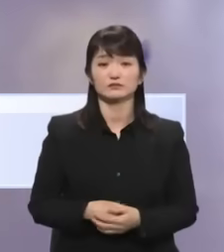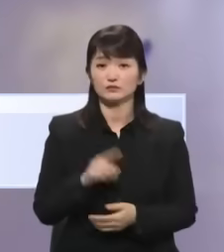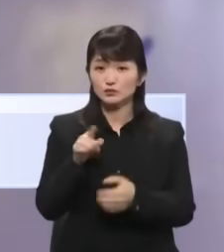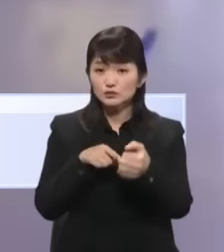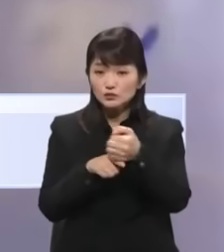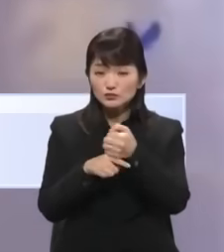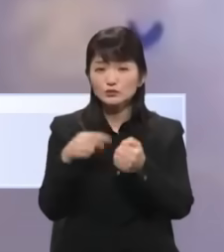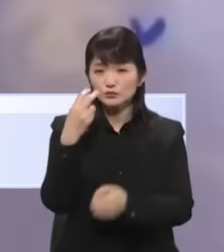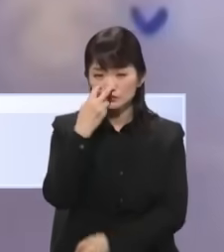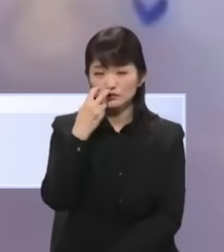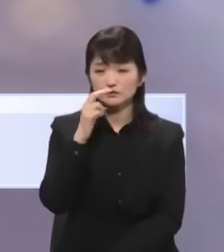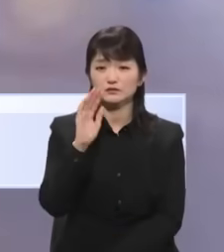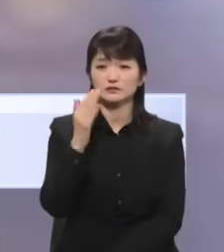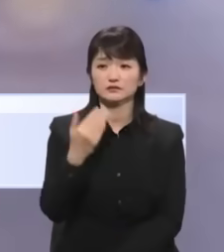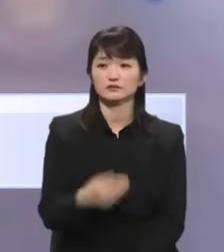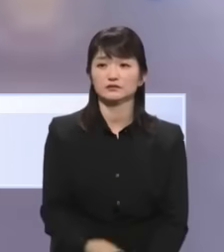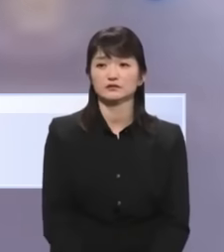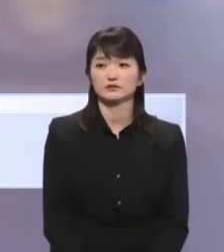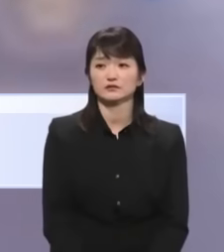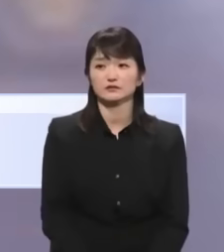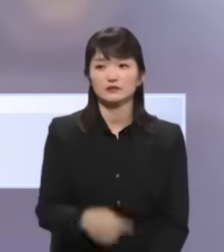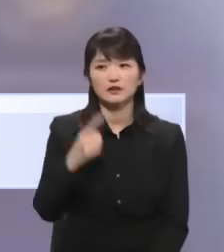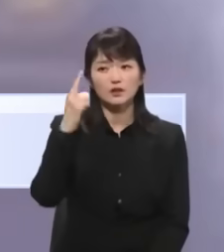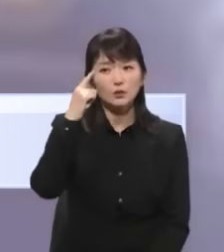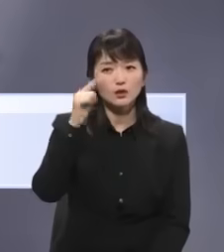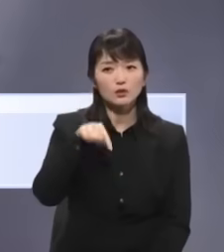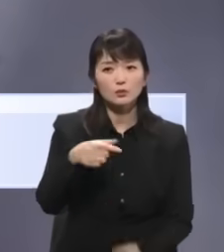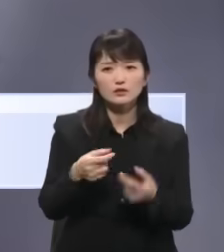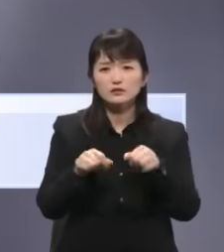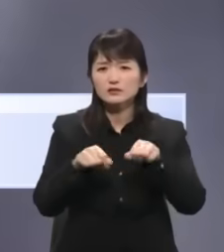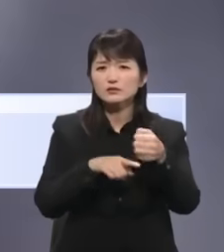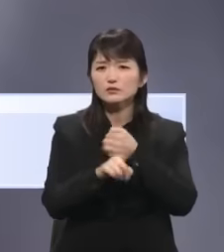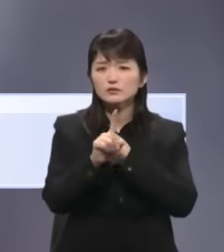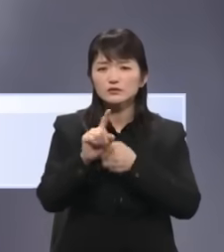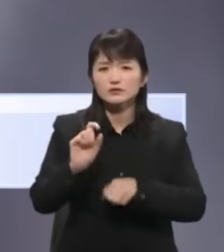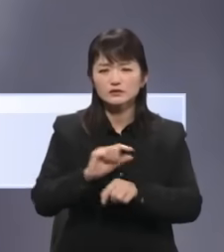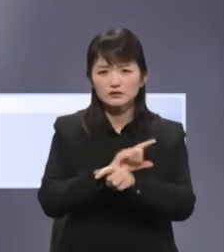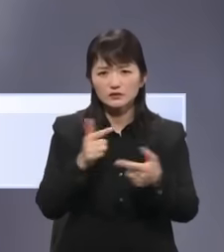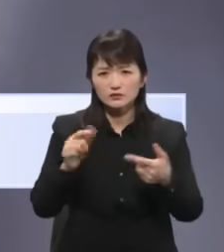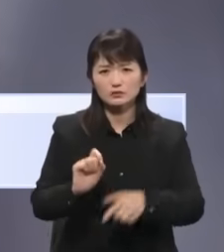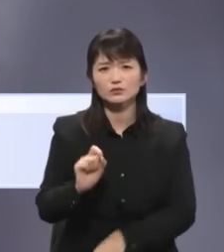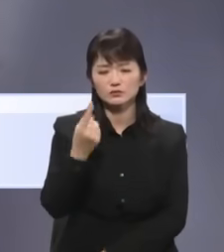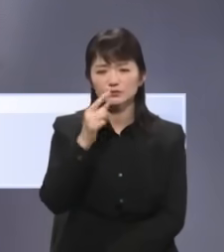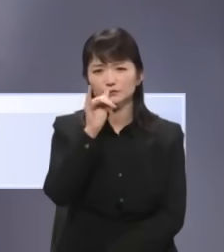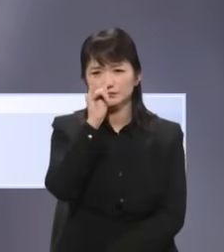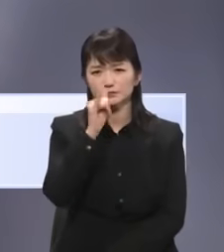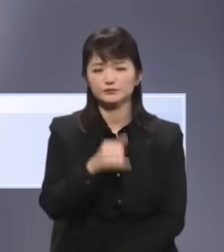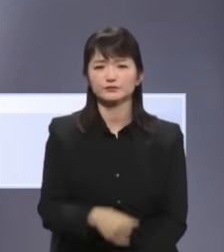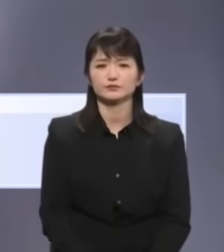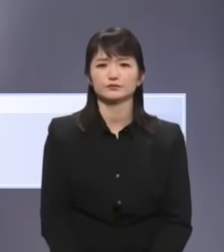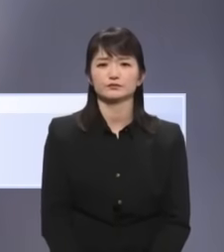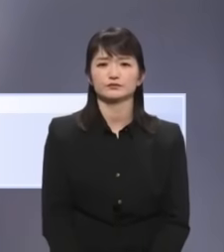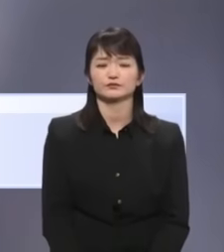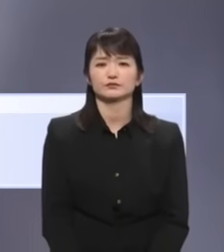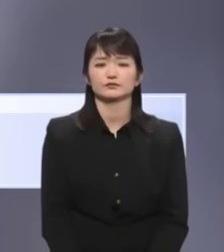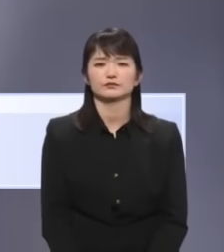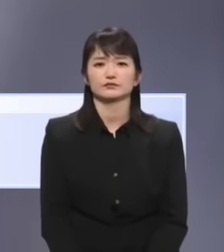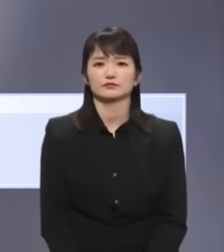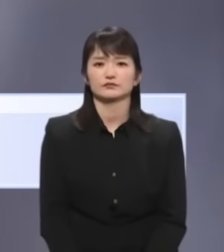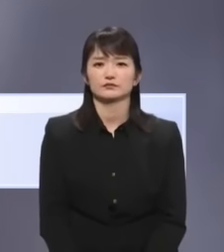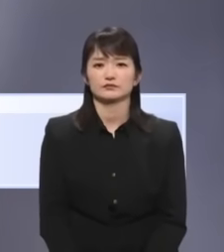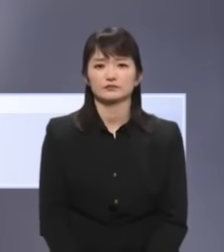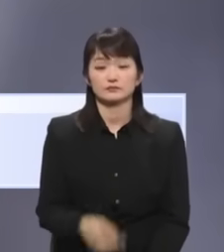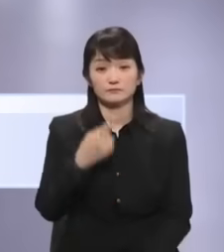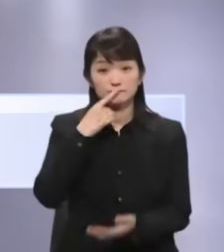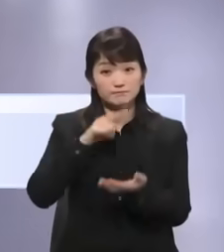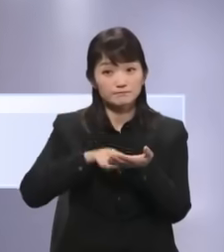해 봐야 되겠습니다 그래서 왜 저런 행동을 했을까 원인에 대해서 여러 가지 이야기들이 나오고 있는데요 우리가 쉽게 이제 생각해 볼 수